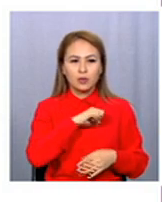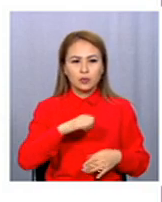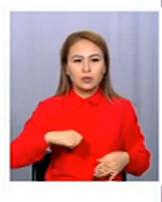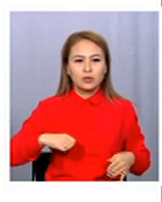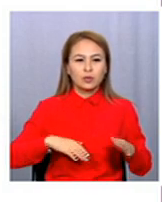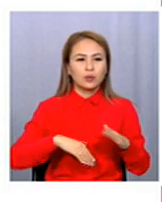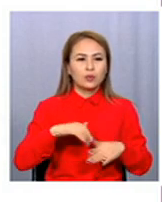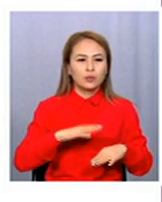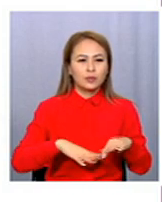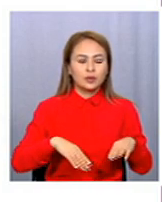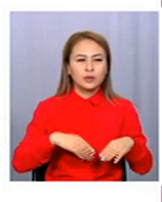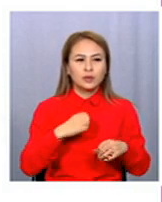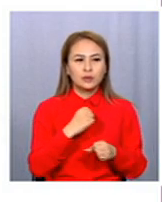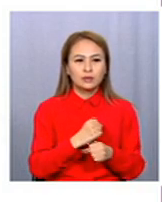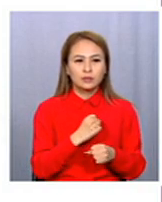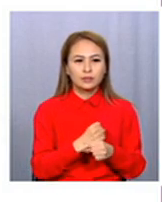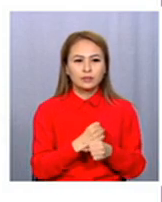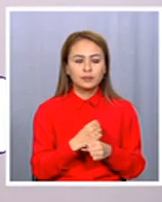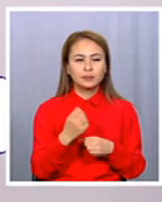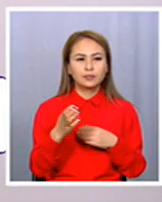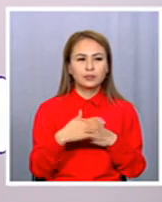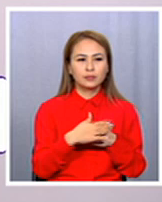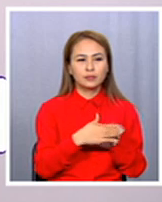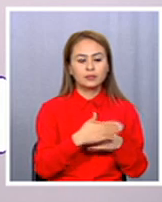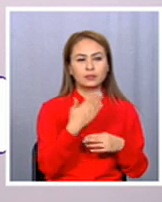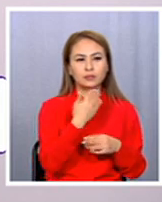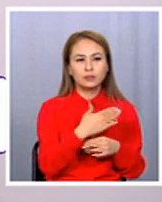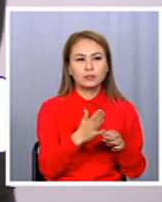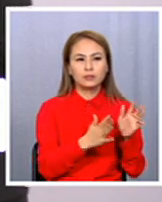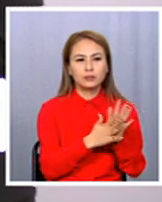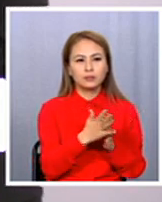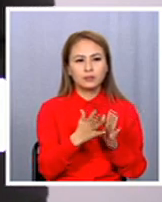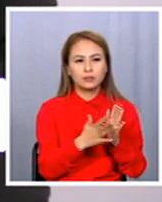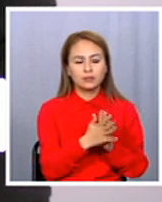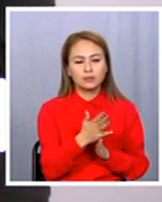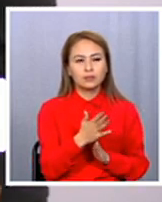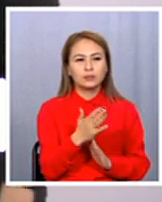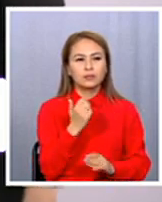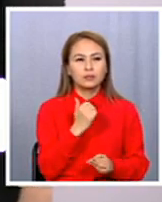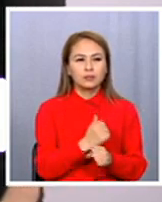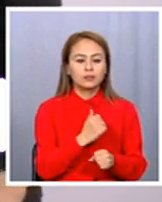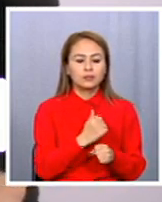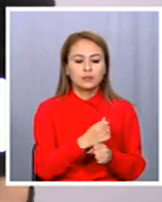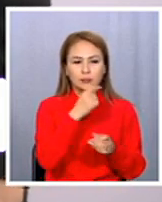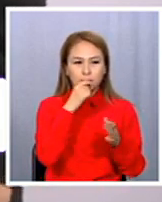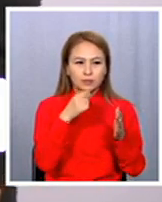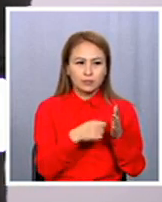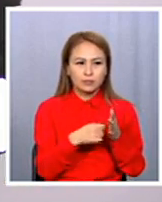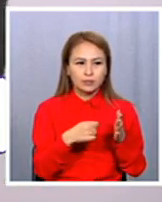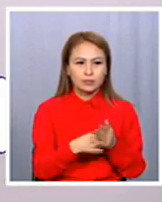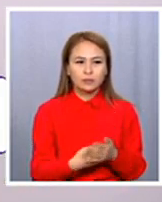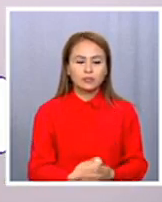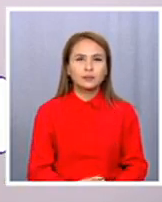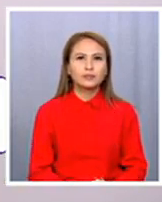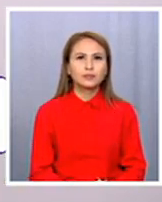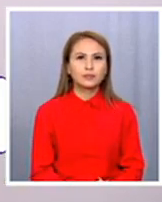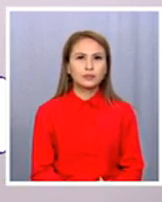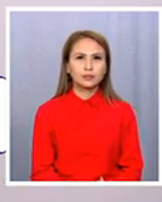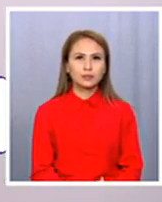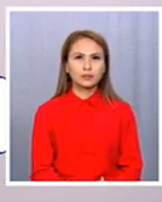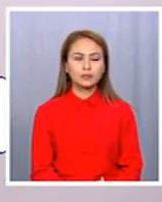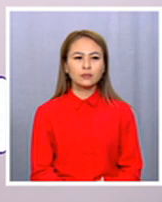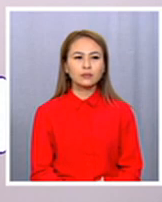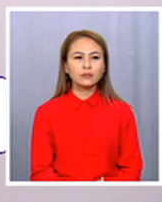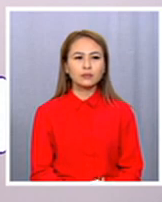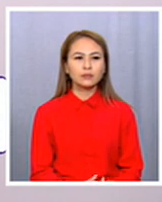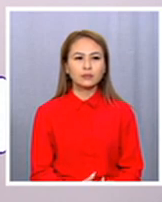отырады. Яғни бұл балықтарға, өсімдіктерге адам өз қолымен тамақтандырып, өз қолымен бұл ортаны,